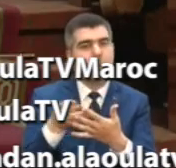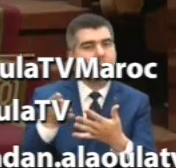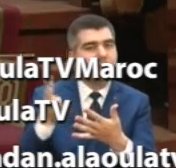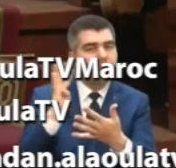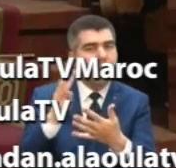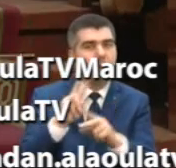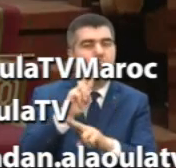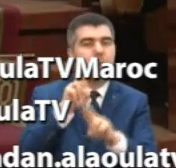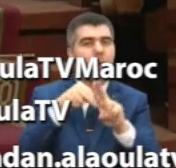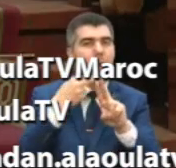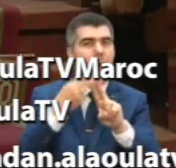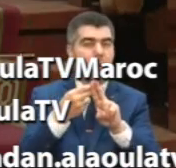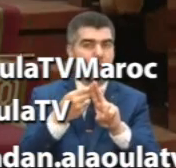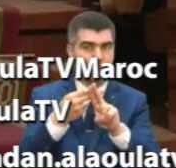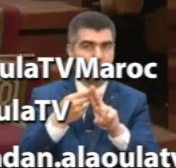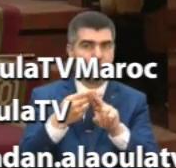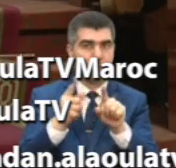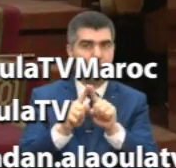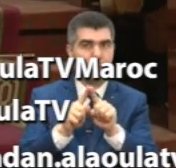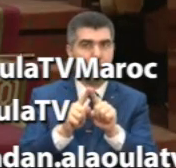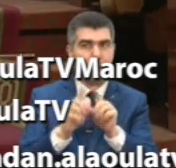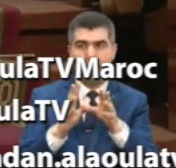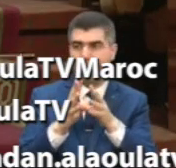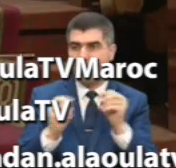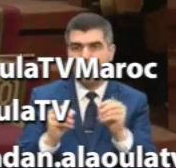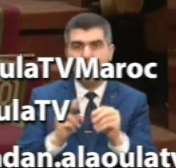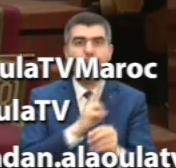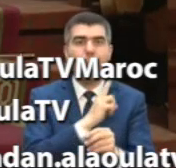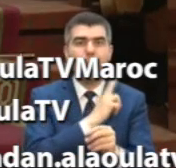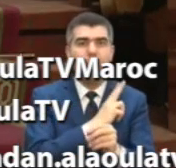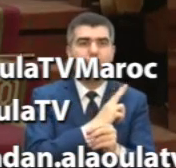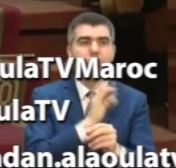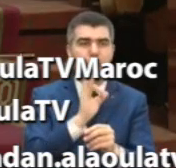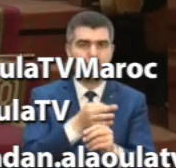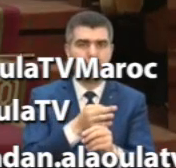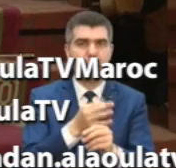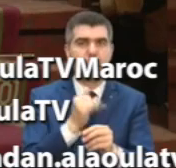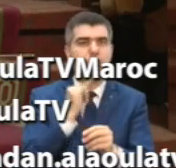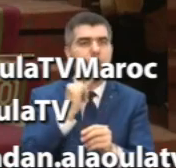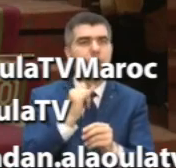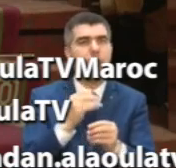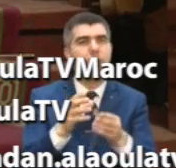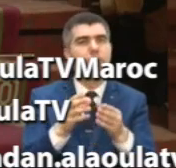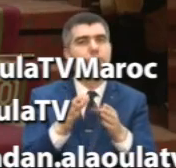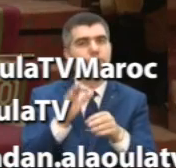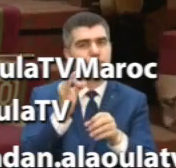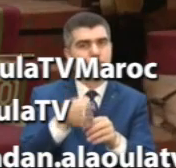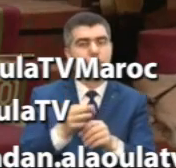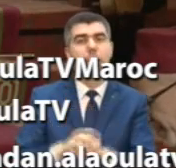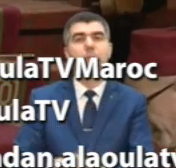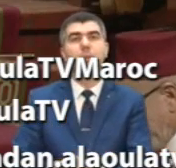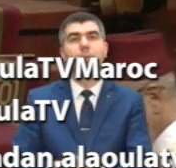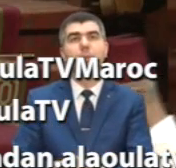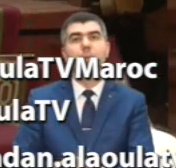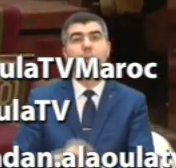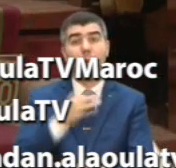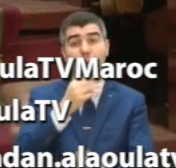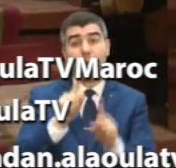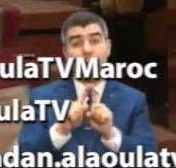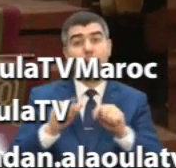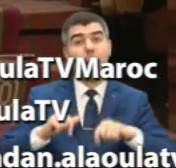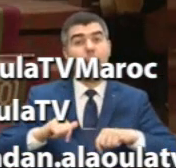إجاباتكم أنه ليس هناك أي خصاص، في حين أن الواقع يقول عكس ذلك. إذا كنتم السيد الوزير أو الوزارة